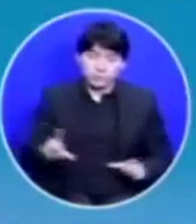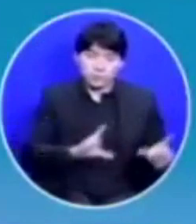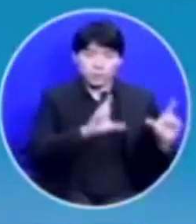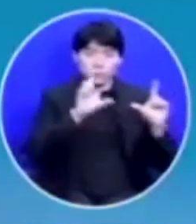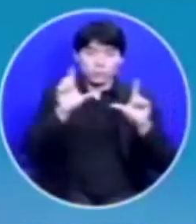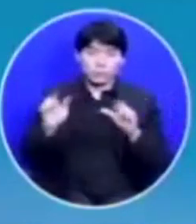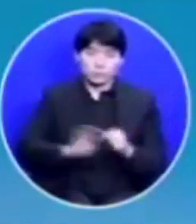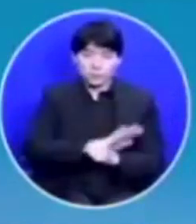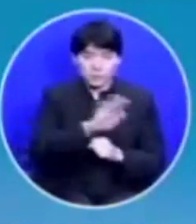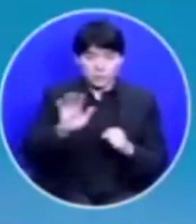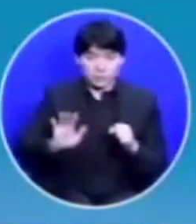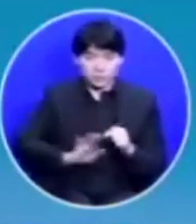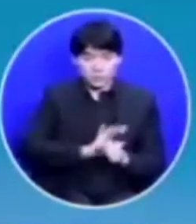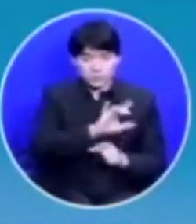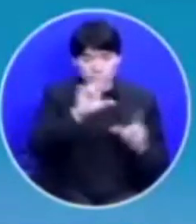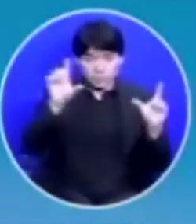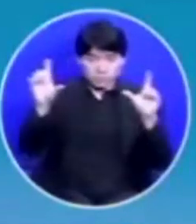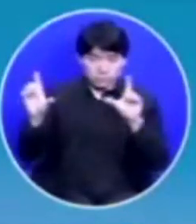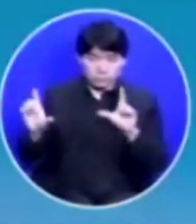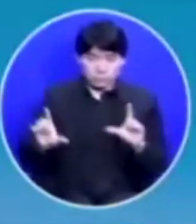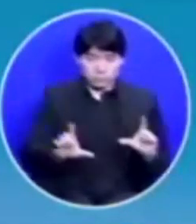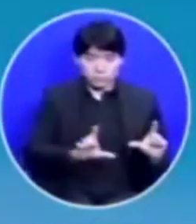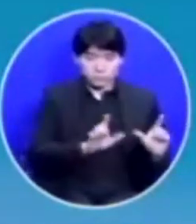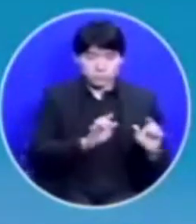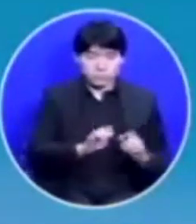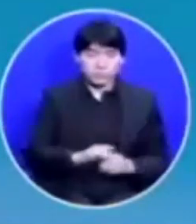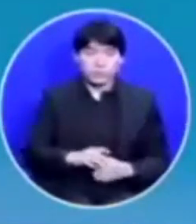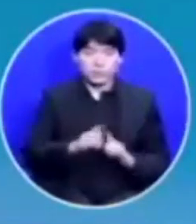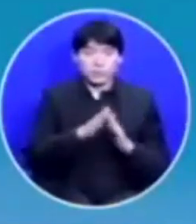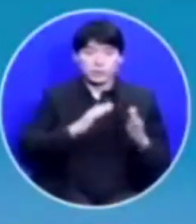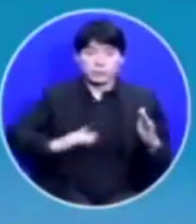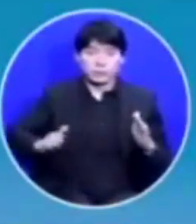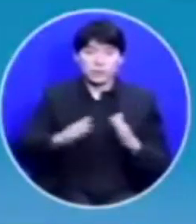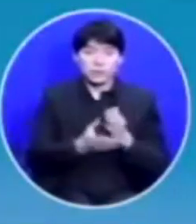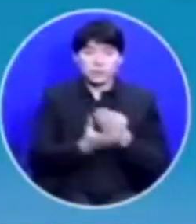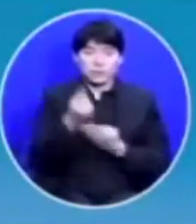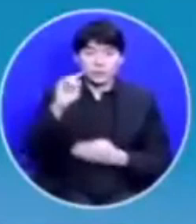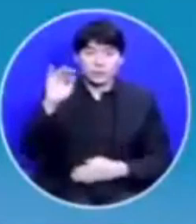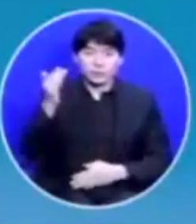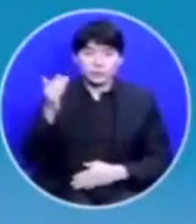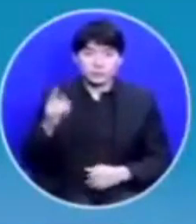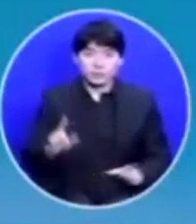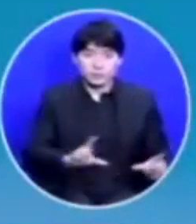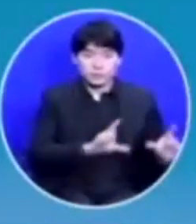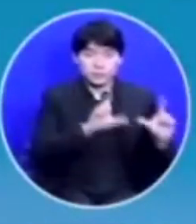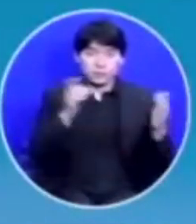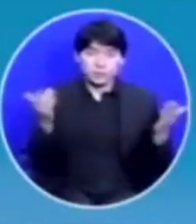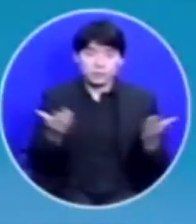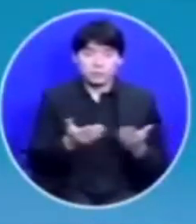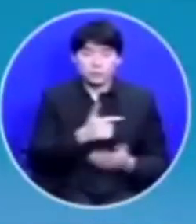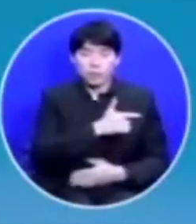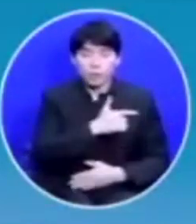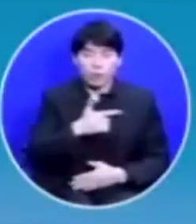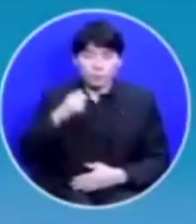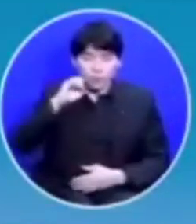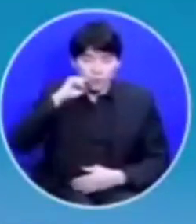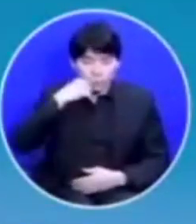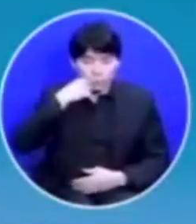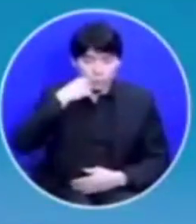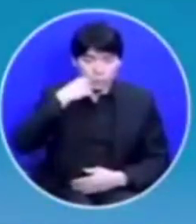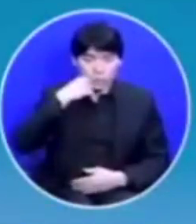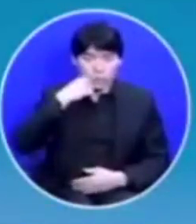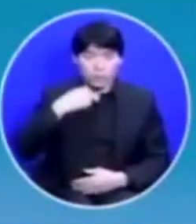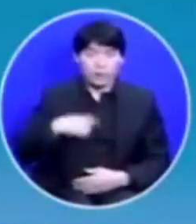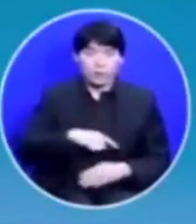사랑하며 살려고 가족들이 하나 되어 사는 일이 보통 어려운 일이 아닙니다 속에서